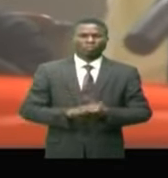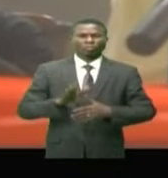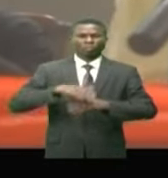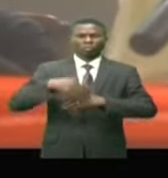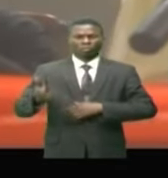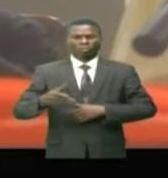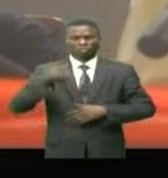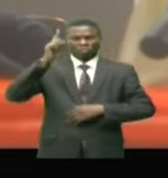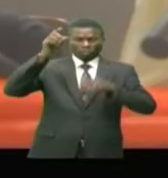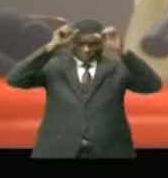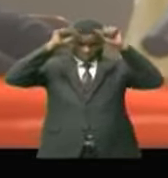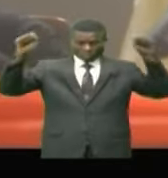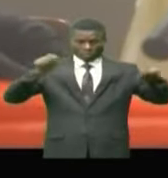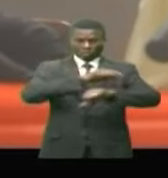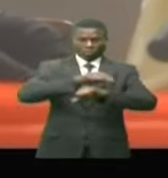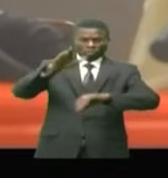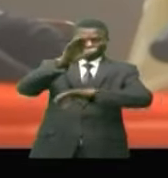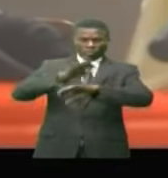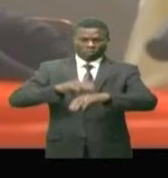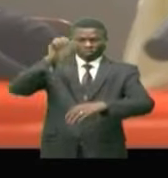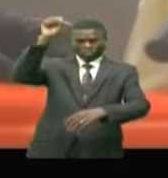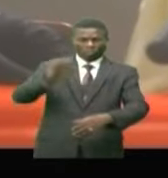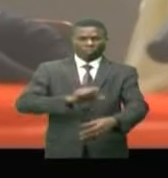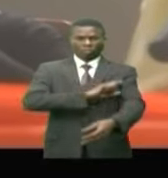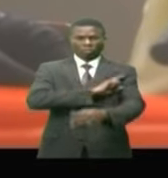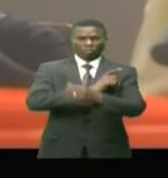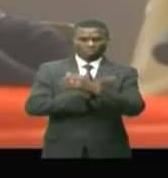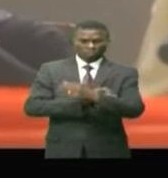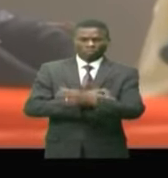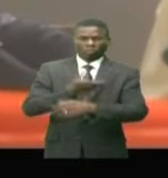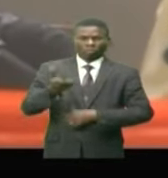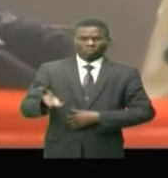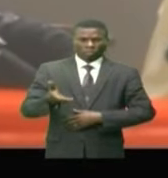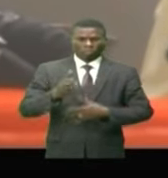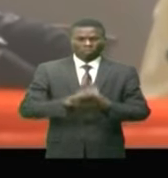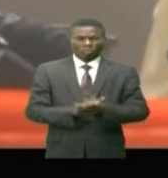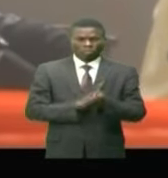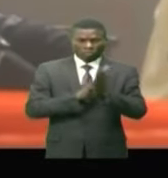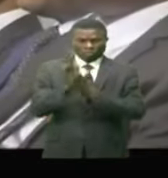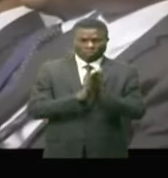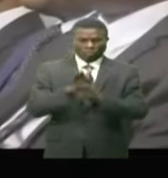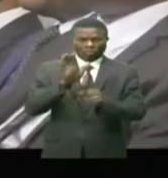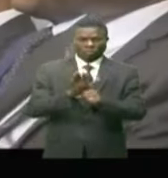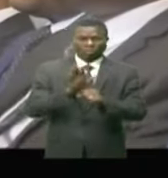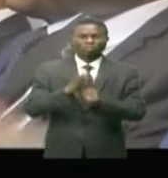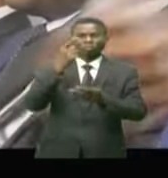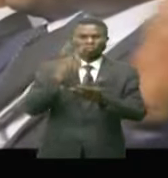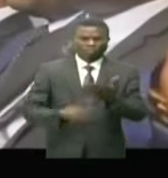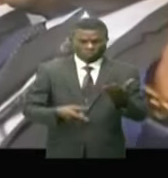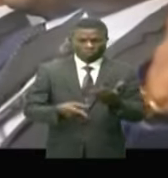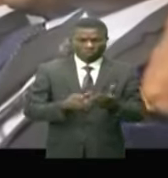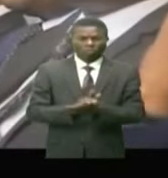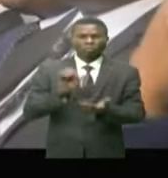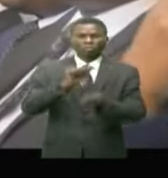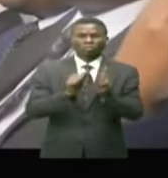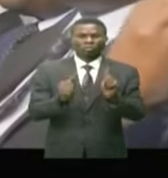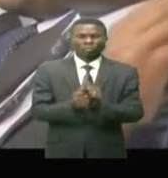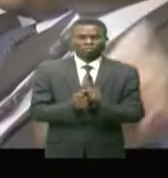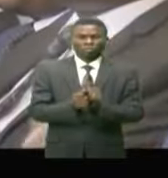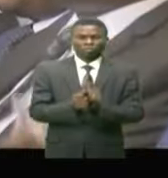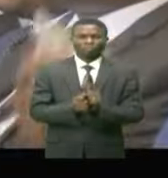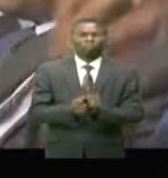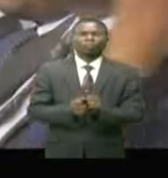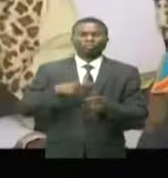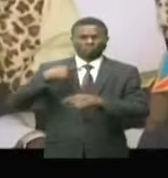le premier président de la Cour d'appel du Sud-Kivu, Alain Malamba Kayembe, a axé son propos sur les effets de la prise à